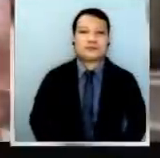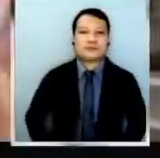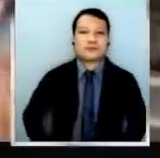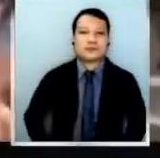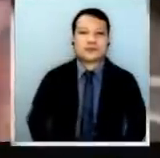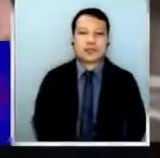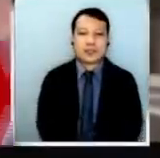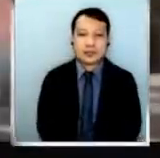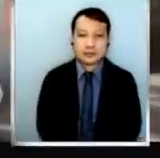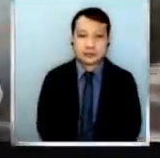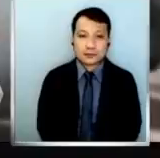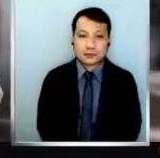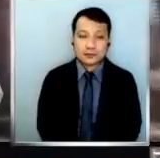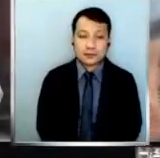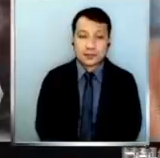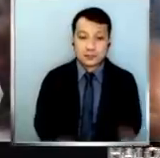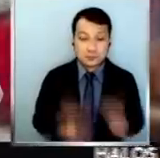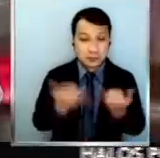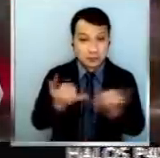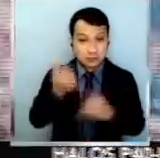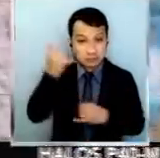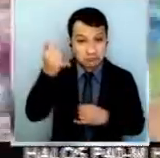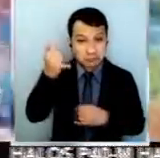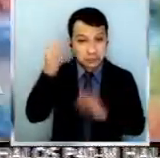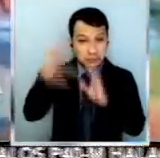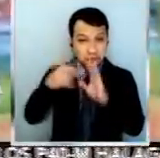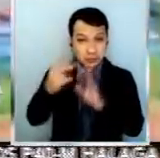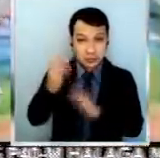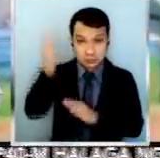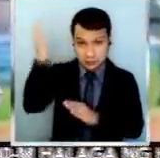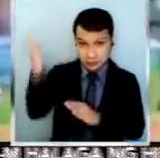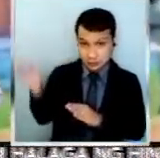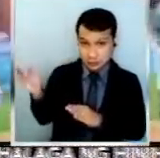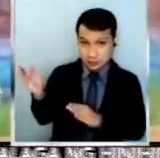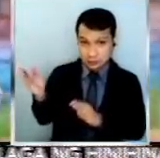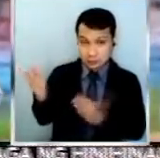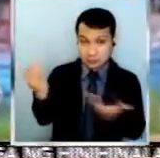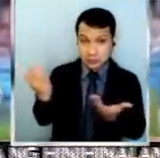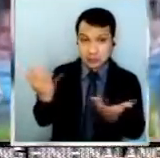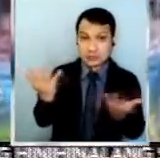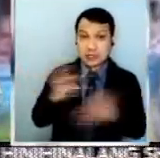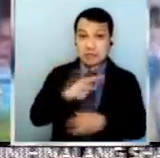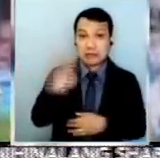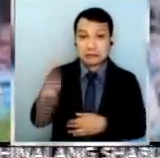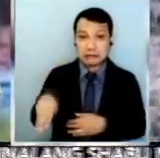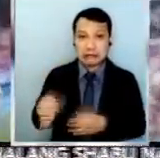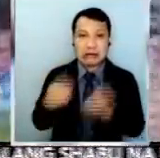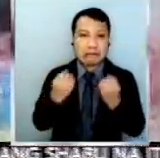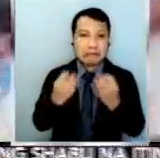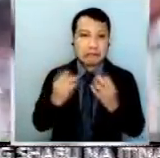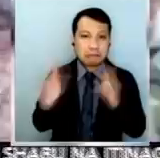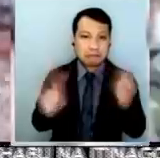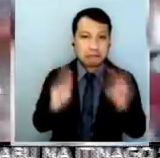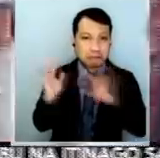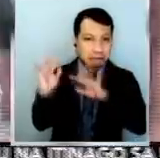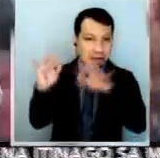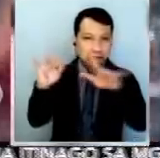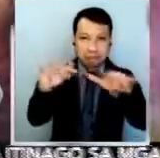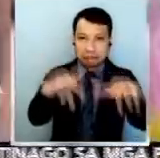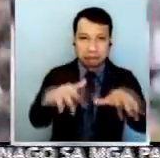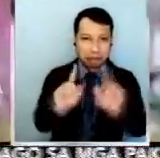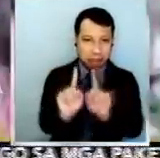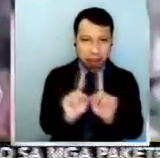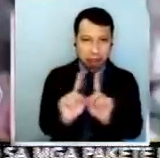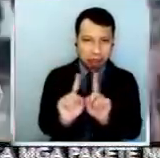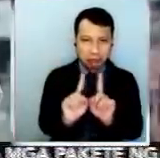Mga Kapuso, kuha po yan ngayong araw sa Divisoria sa Maynila. Hindi po maiwasang magkadikitan ang mga tao at ang iba sa kanila